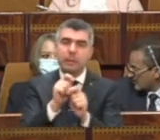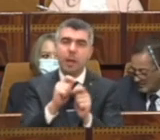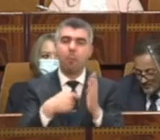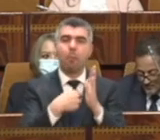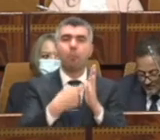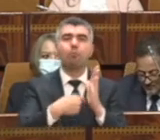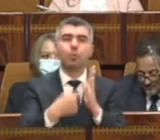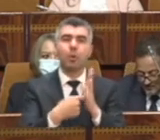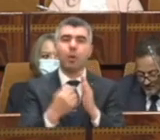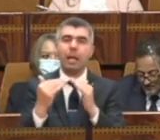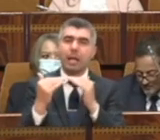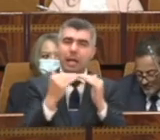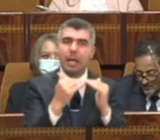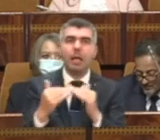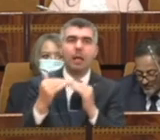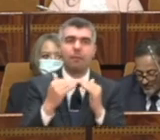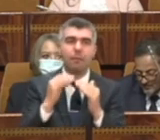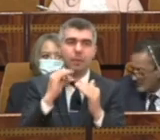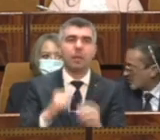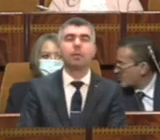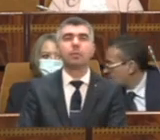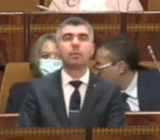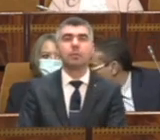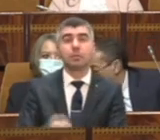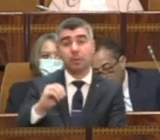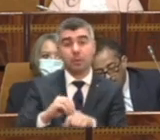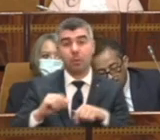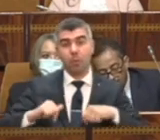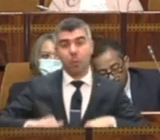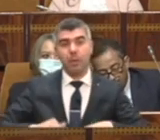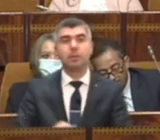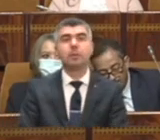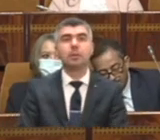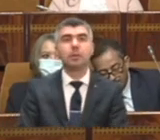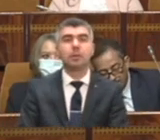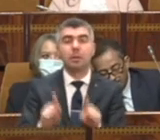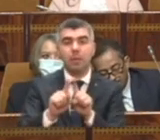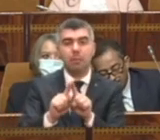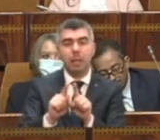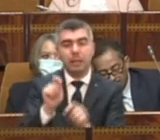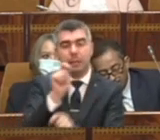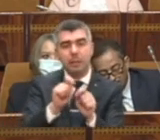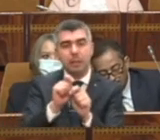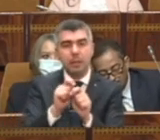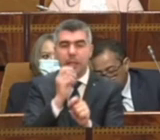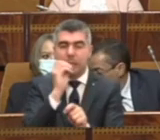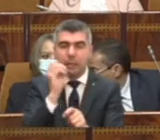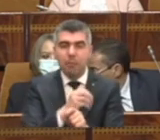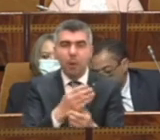الشيء بجماعات سكورة وإغرم الوغدار. سيد الوزير، في هذا الإطار ومن أجل تأهيل المطارح العشوائية بصفة